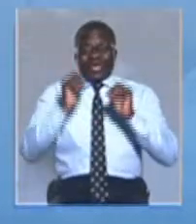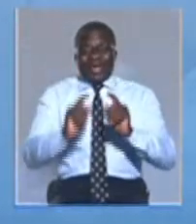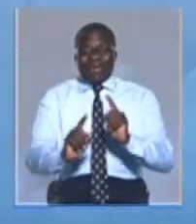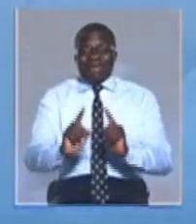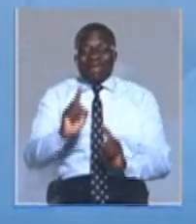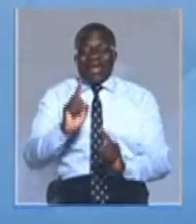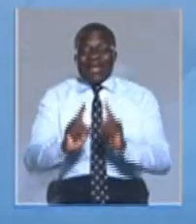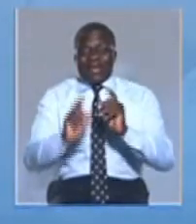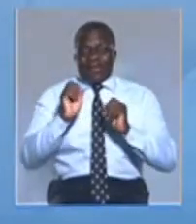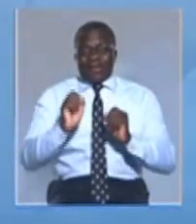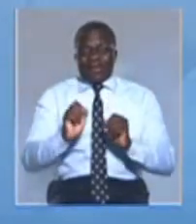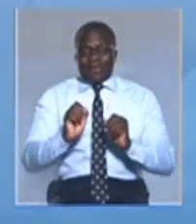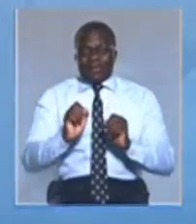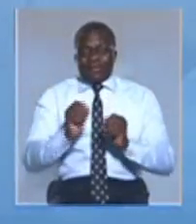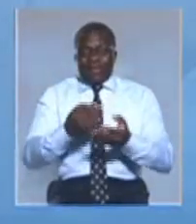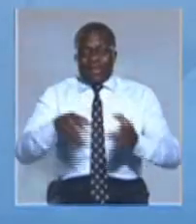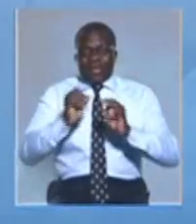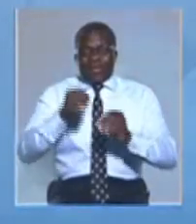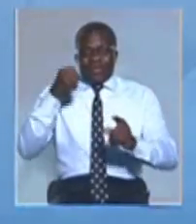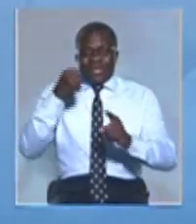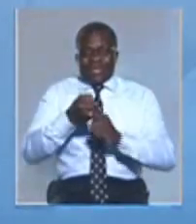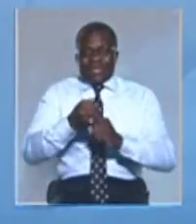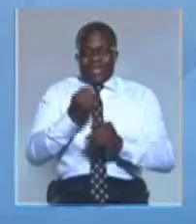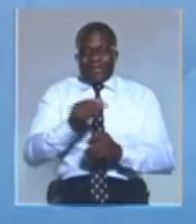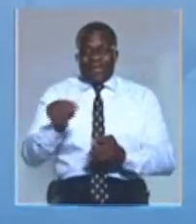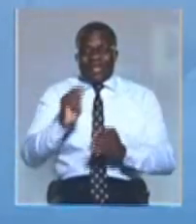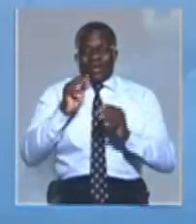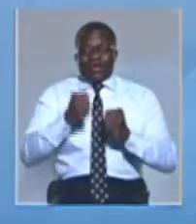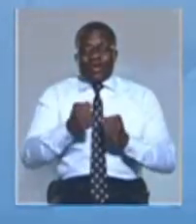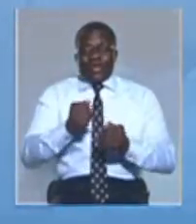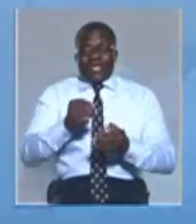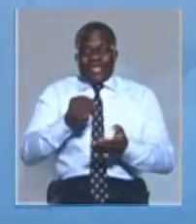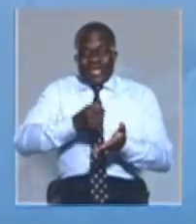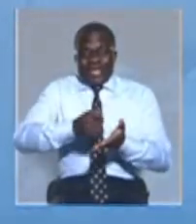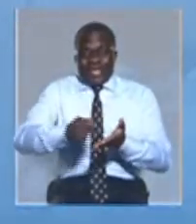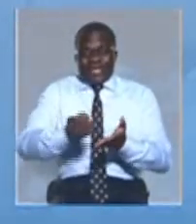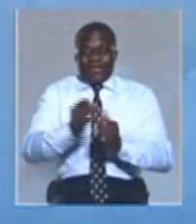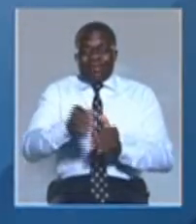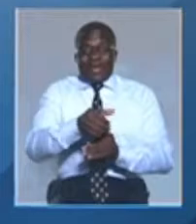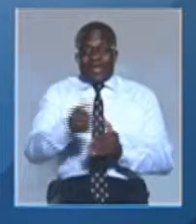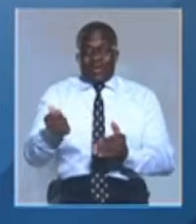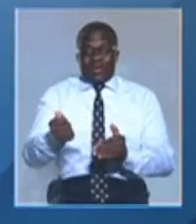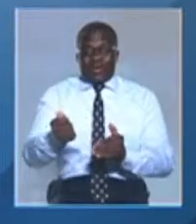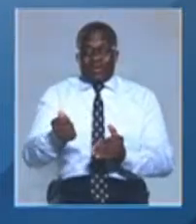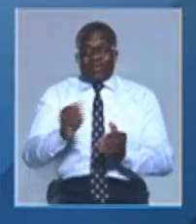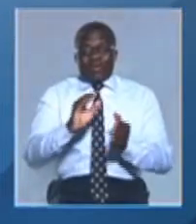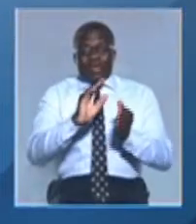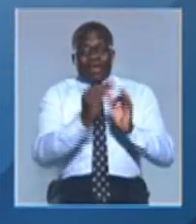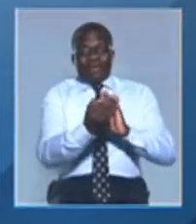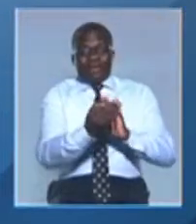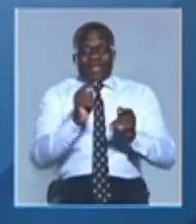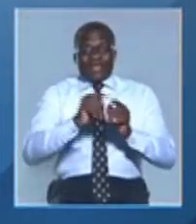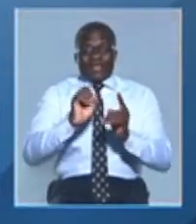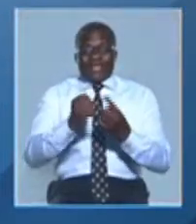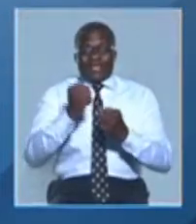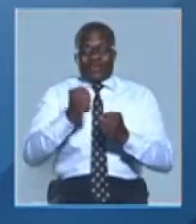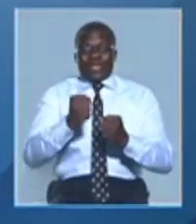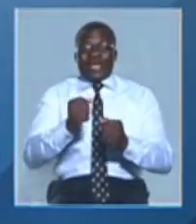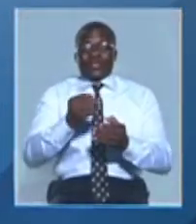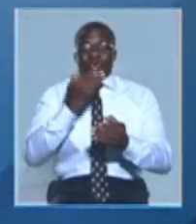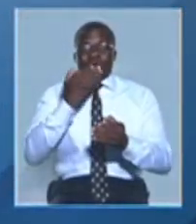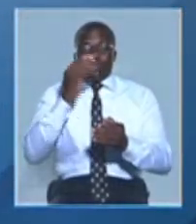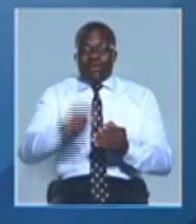variable. D'importants dégâts matériels ont été relevés par ailleurs. Face à cette situation